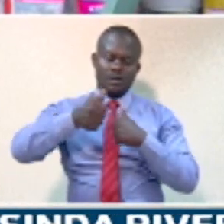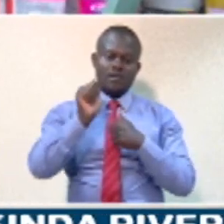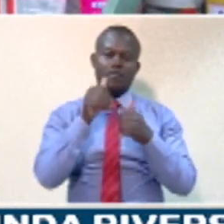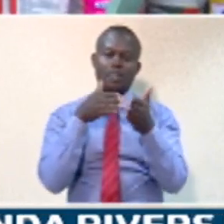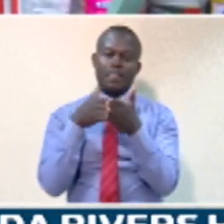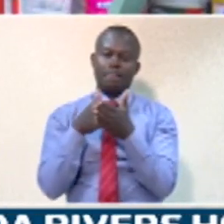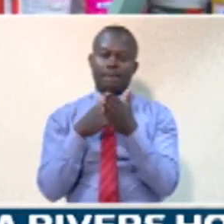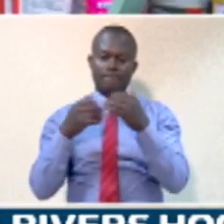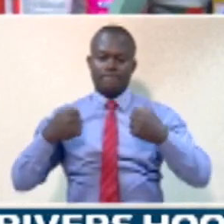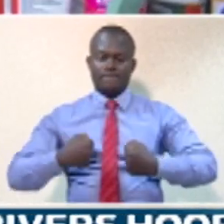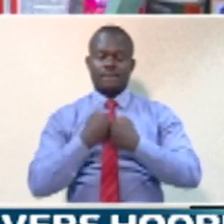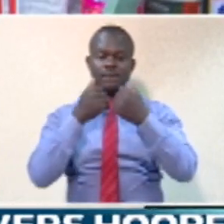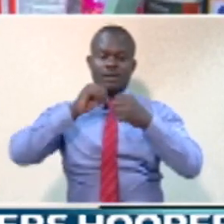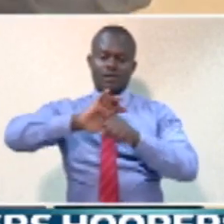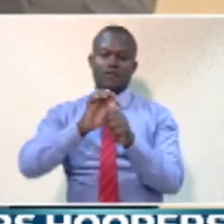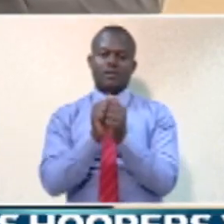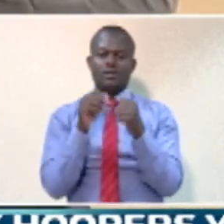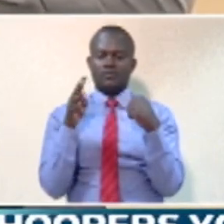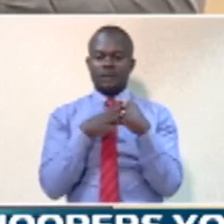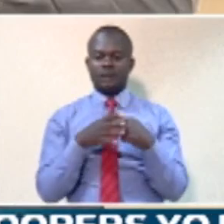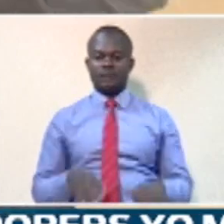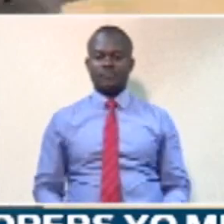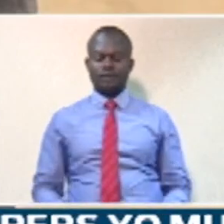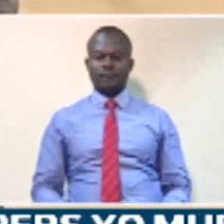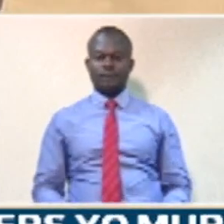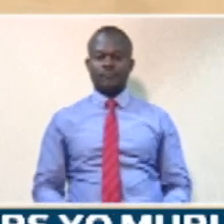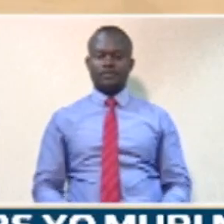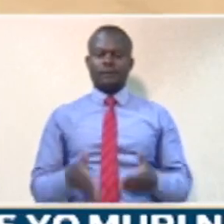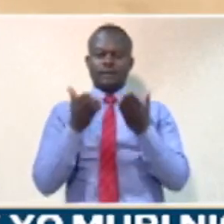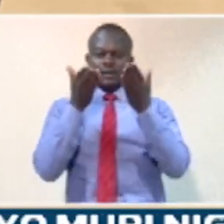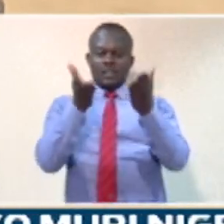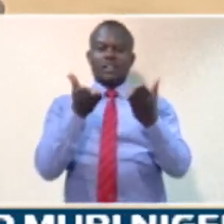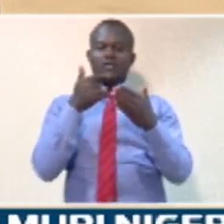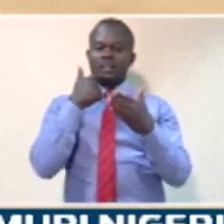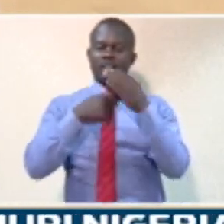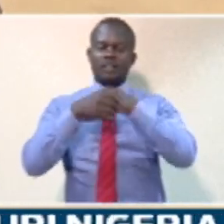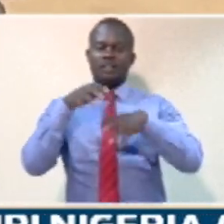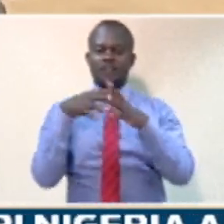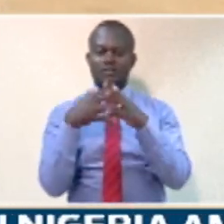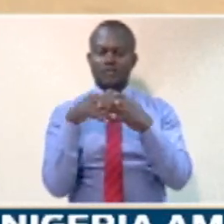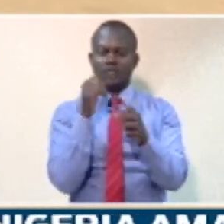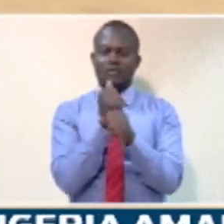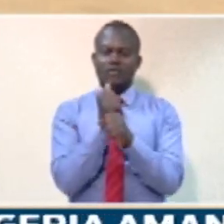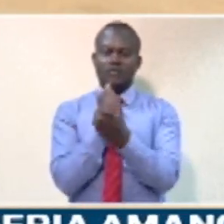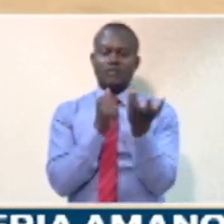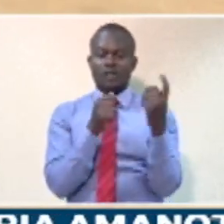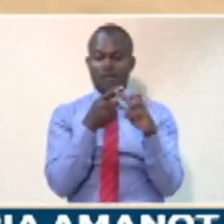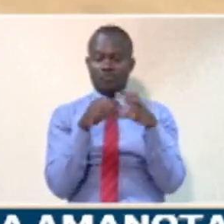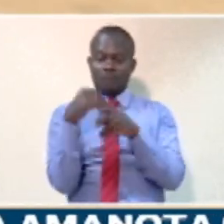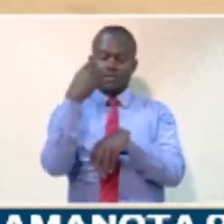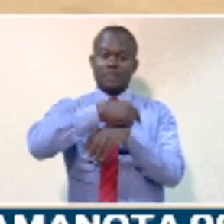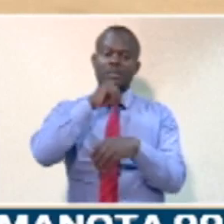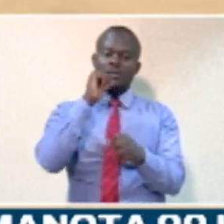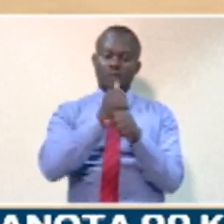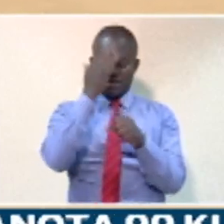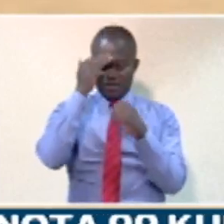bwazahajwe n'ingaruka za COVID-19. Iyi ni imashini ikora imisumari, gusa muri iyi minsi ntabwo iri gukora kubera ko kuva